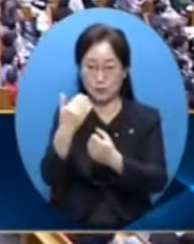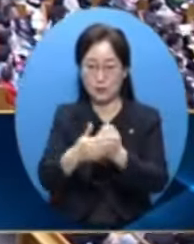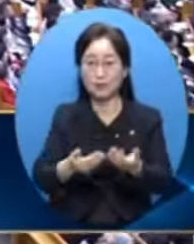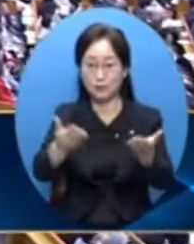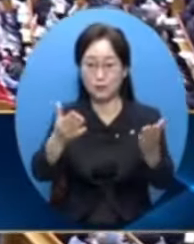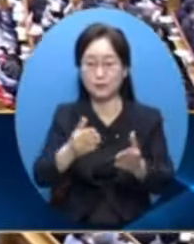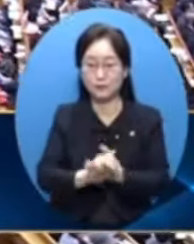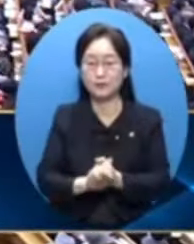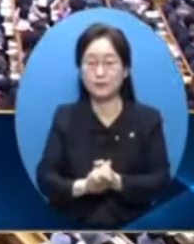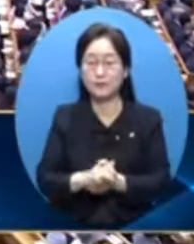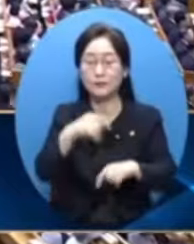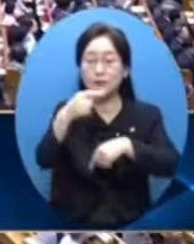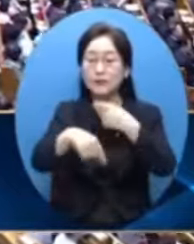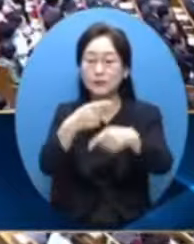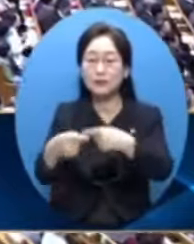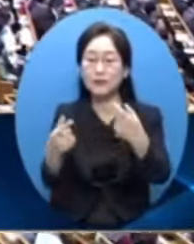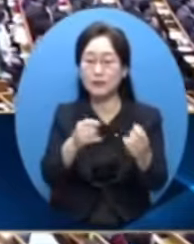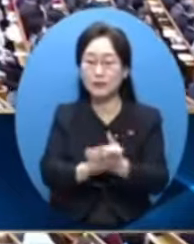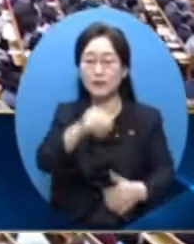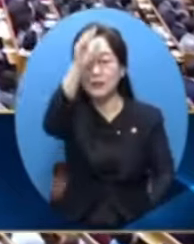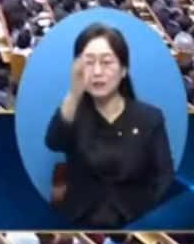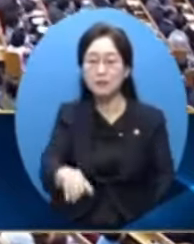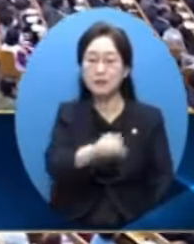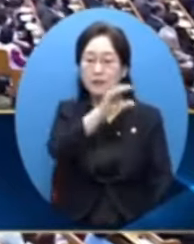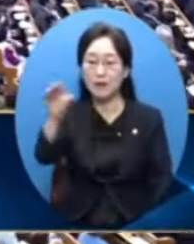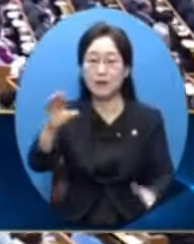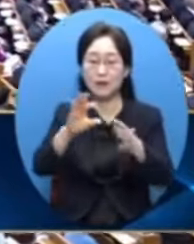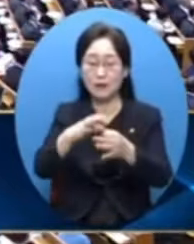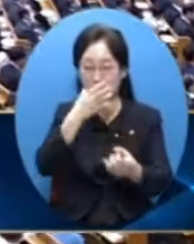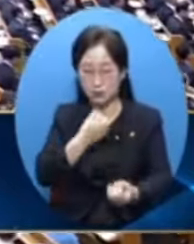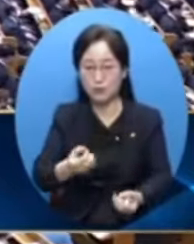원합니다. 제목을 한번 따라해 주시기 바랍니다. 십자가의 축복.